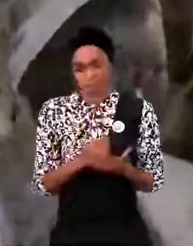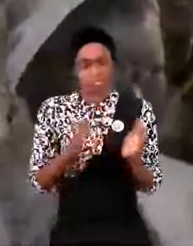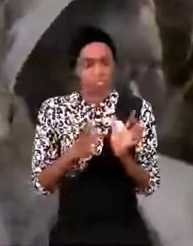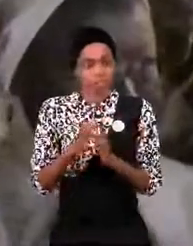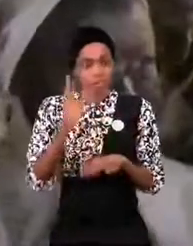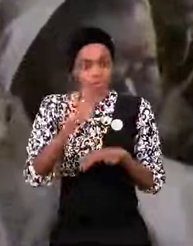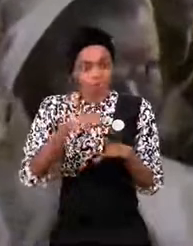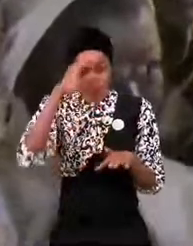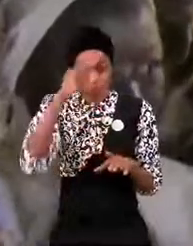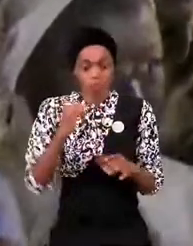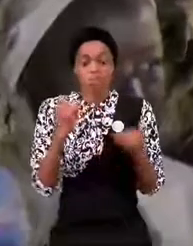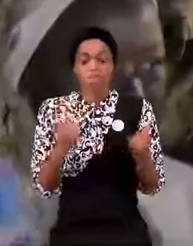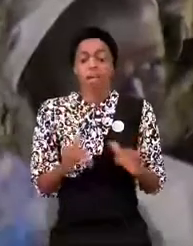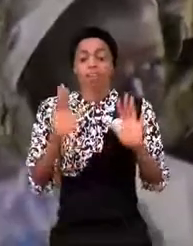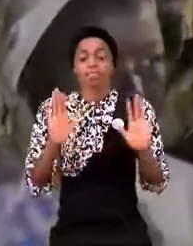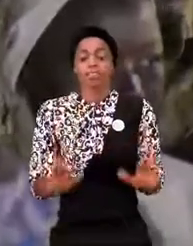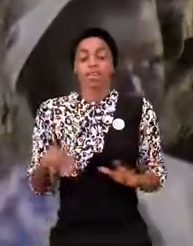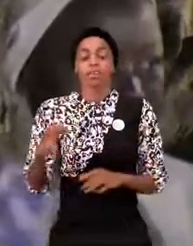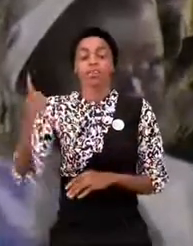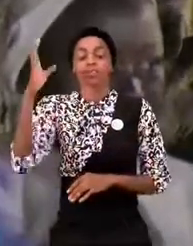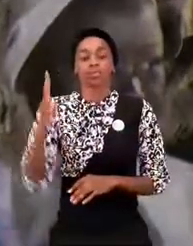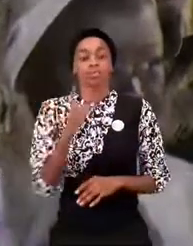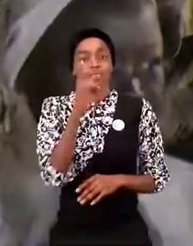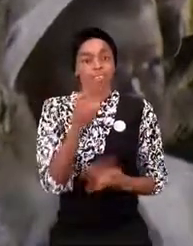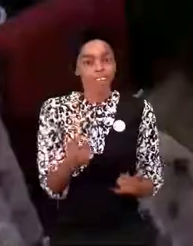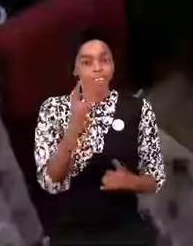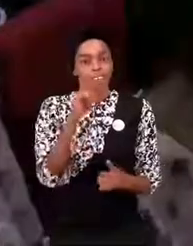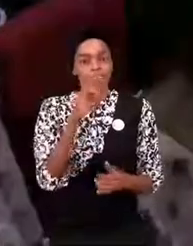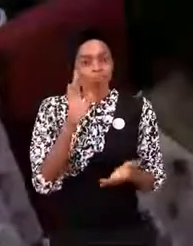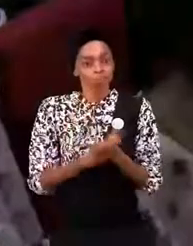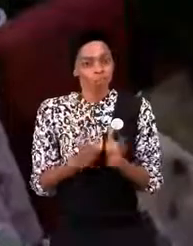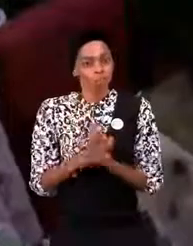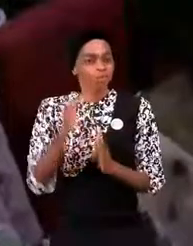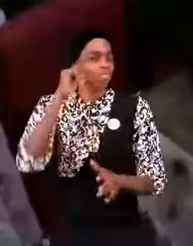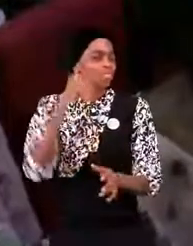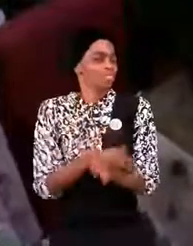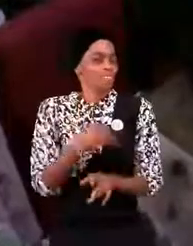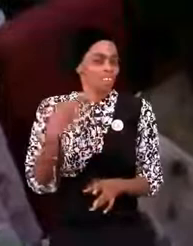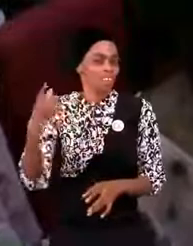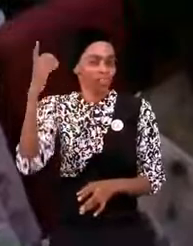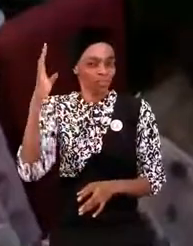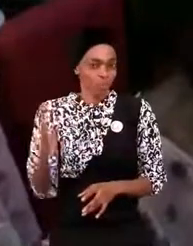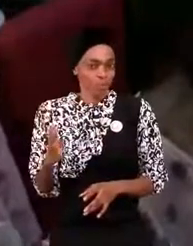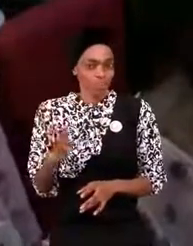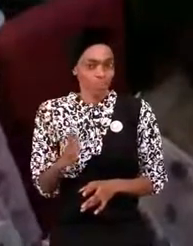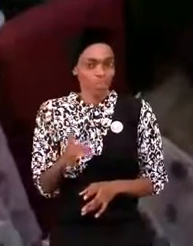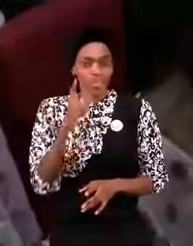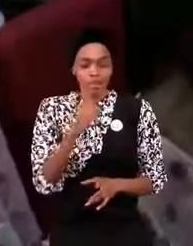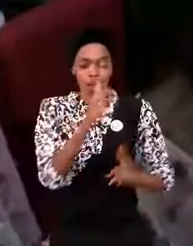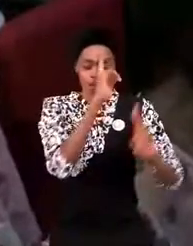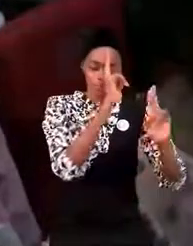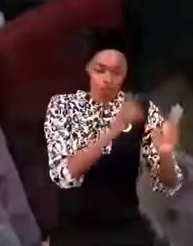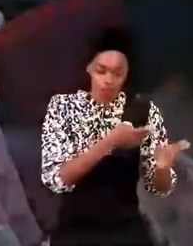deviendras une fille de Dieu, une fille dignifiée, tu seras appelé fils de Dieu, tes péchés